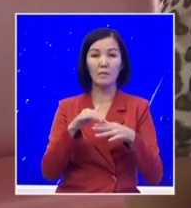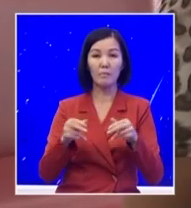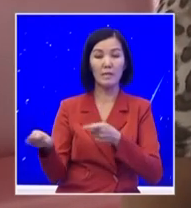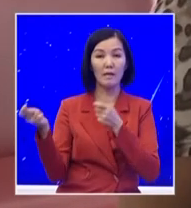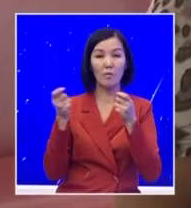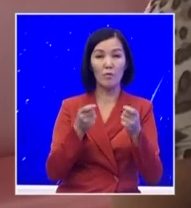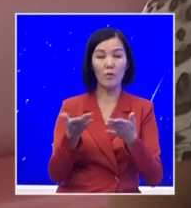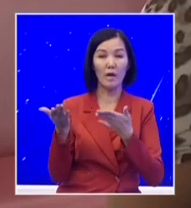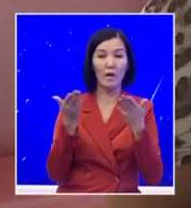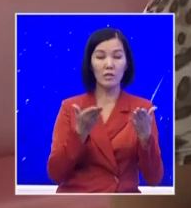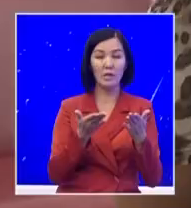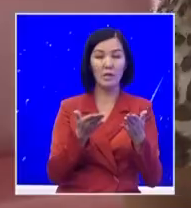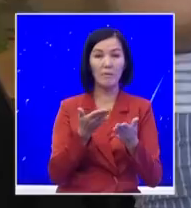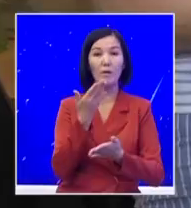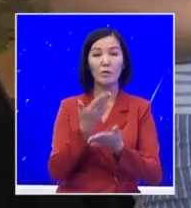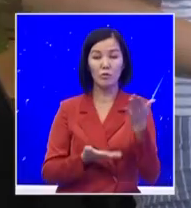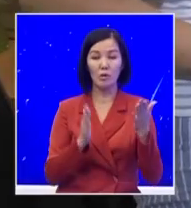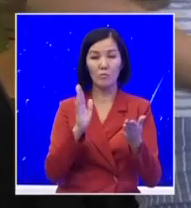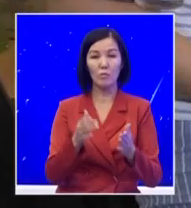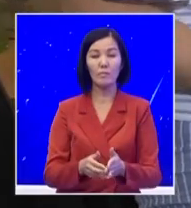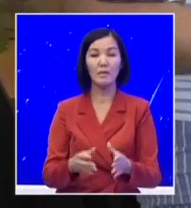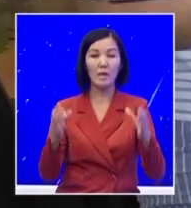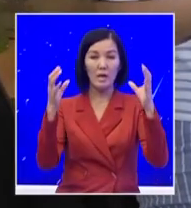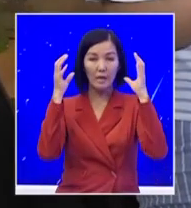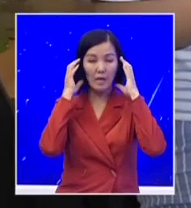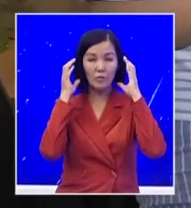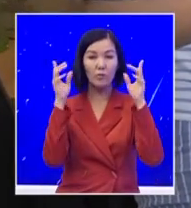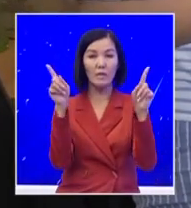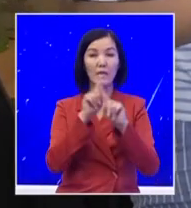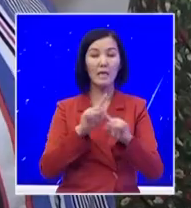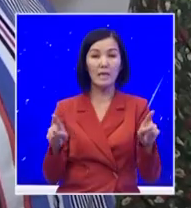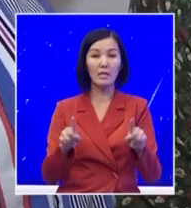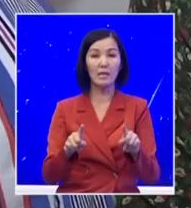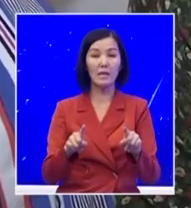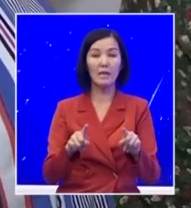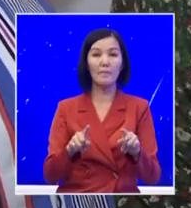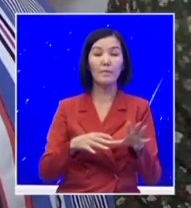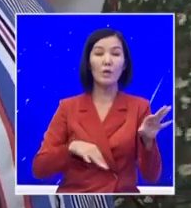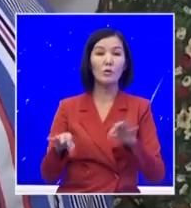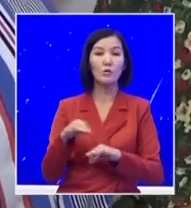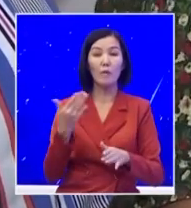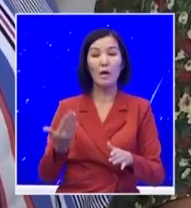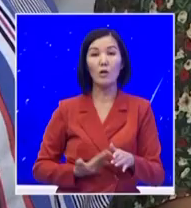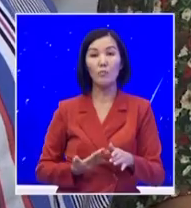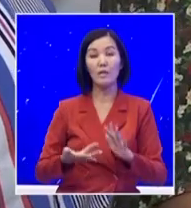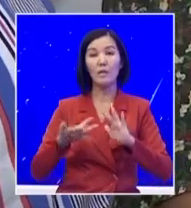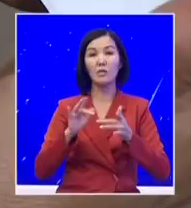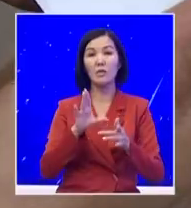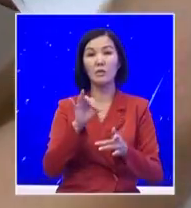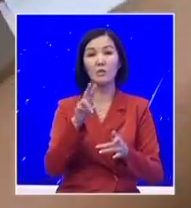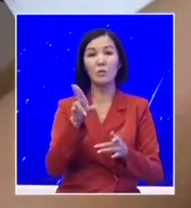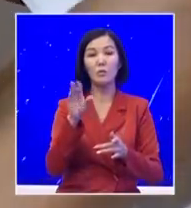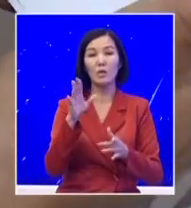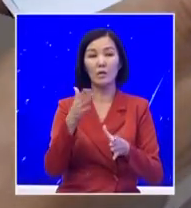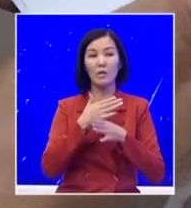шақырып, қажетті кеңестерді ұсынамыз. Бұл радионың тағы бір ерекшелігі бар. Атаулы жоба әлеуметтік желілерде сурдо аударма